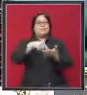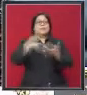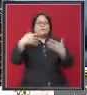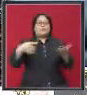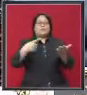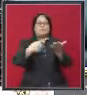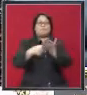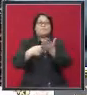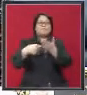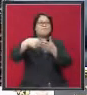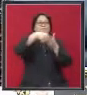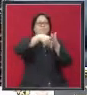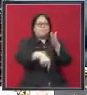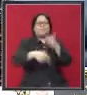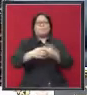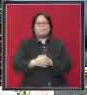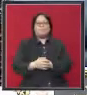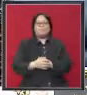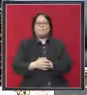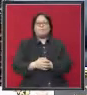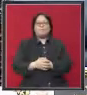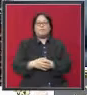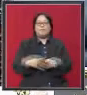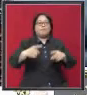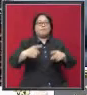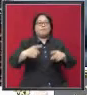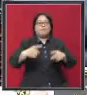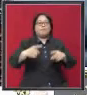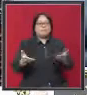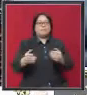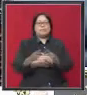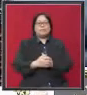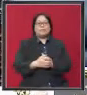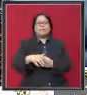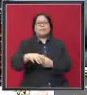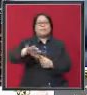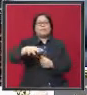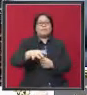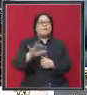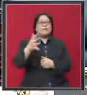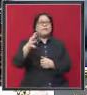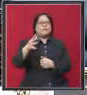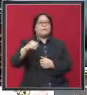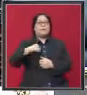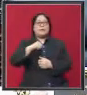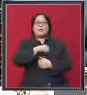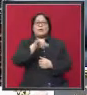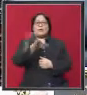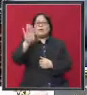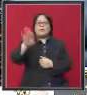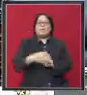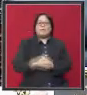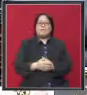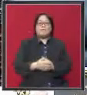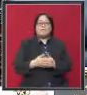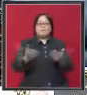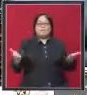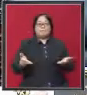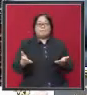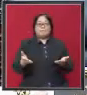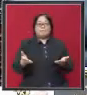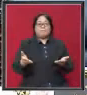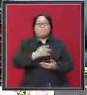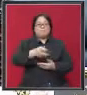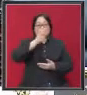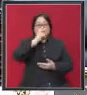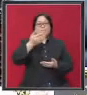telah diulas dengan mendalam dalam Dewan ini oleh tidak kurang daripada 15 ahli yang berhormat. Di sini